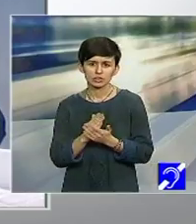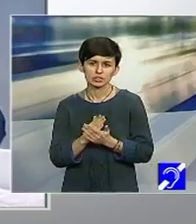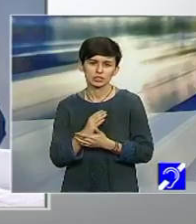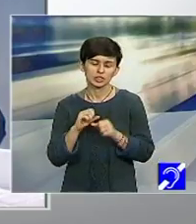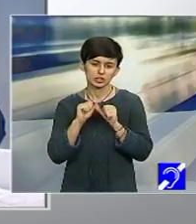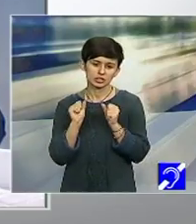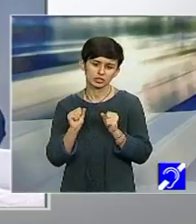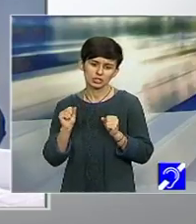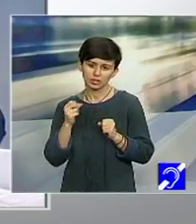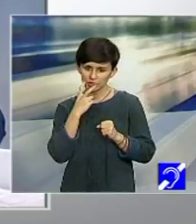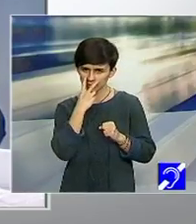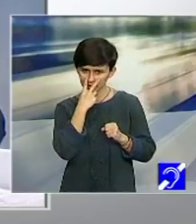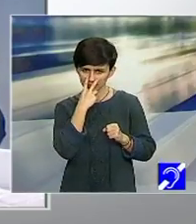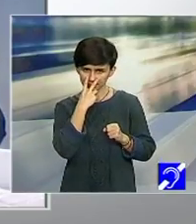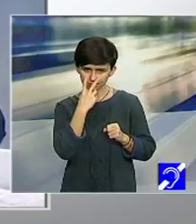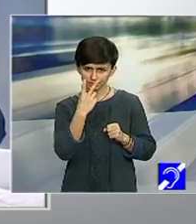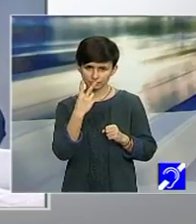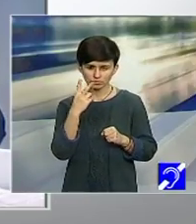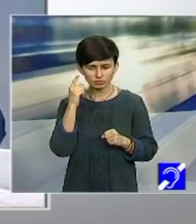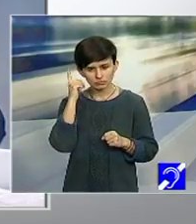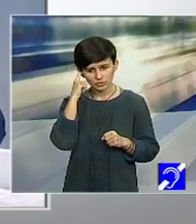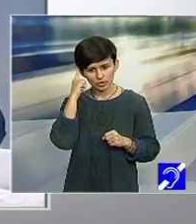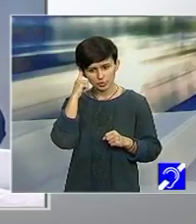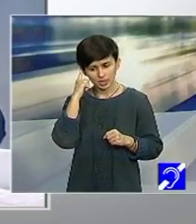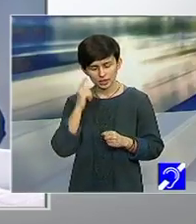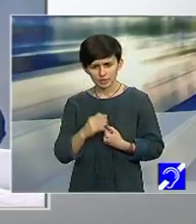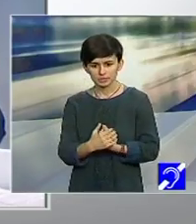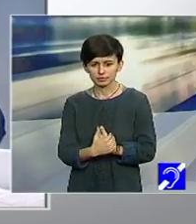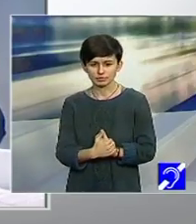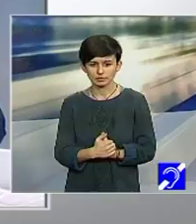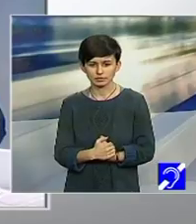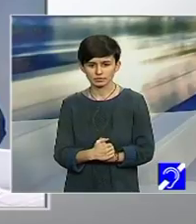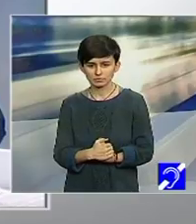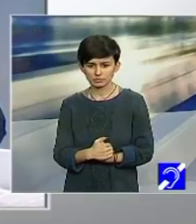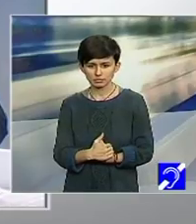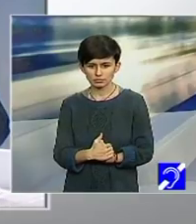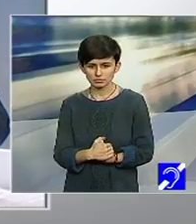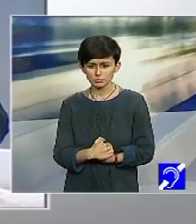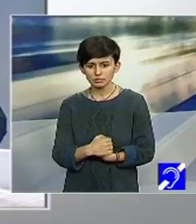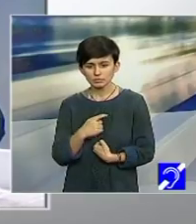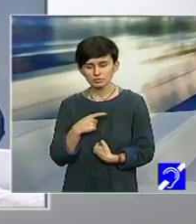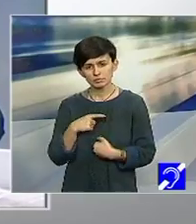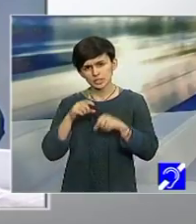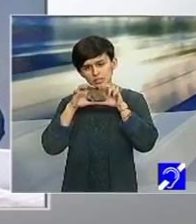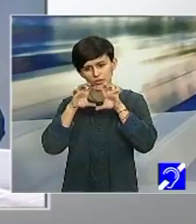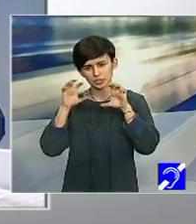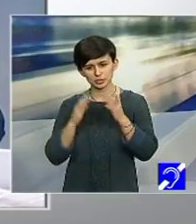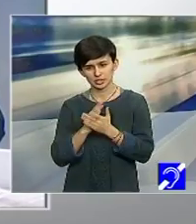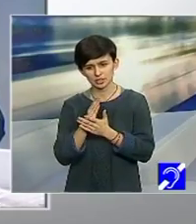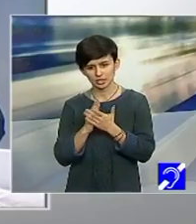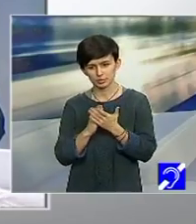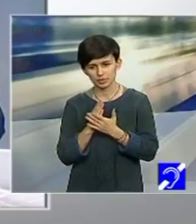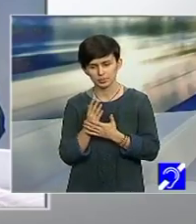anumită concepție sau opinie. Cum vom face? Într-adevăr, este o expoziție permanentă care se